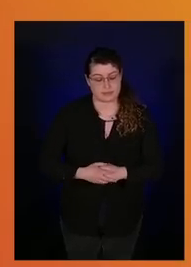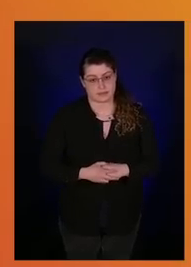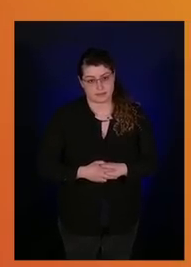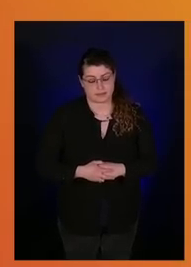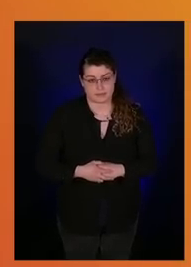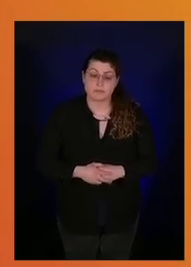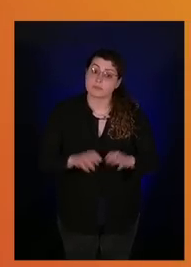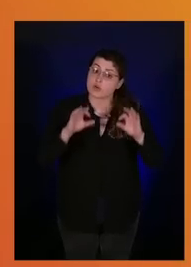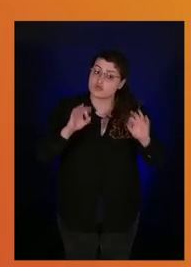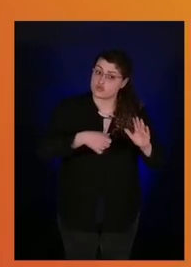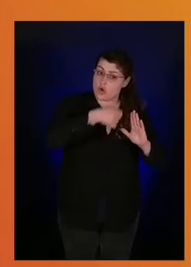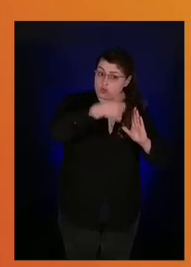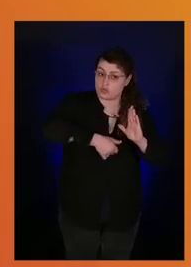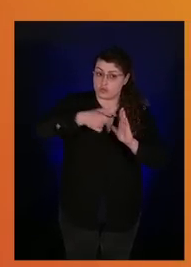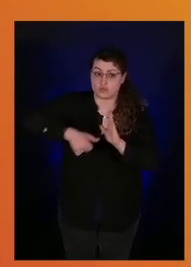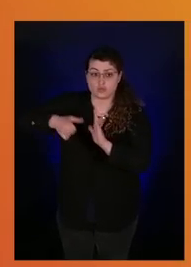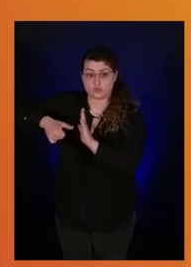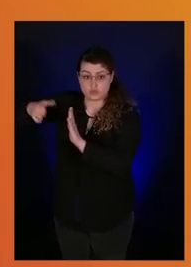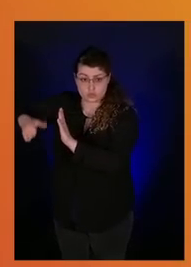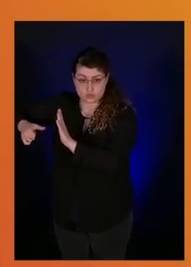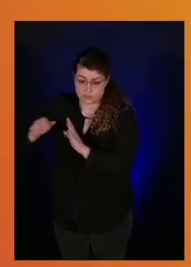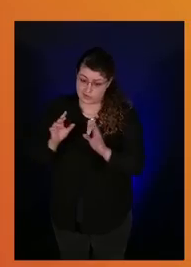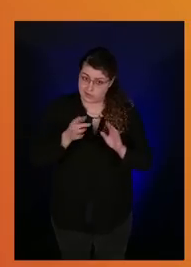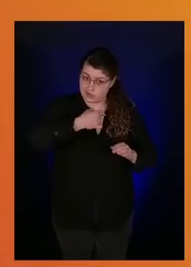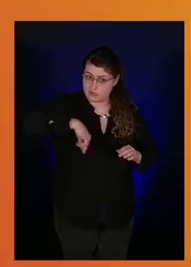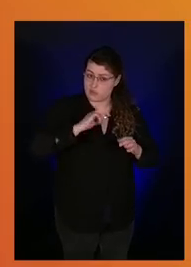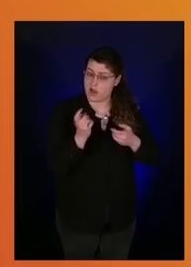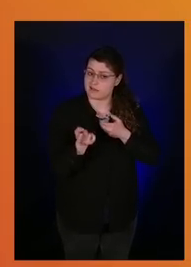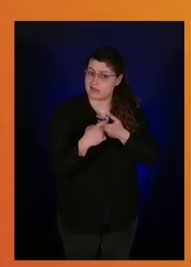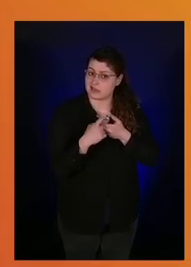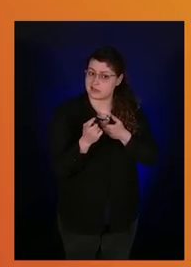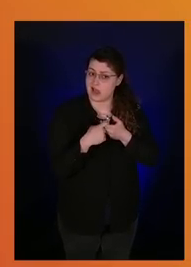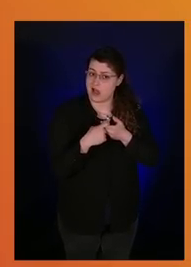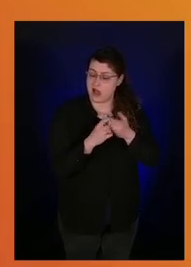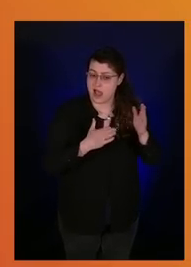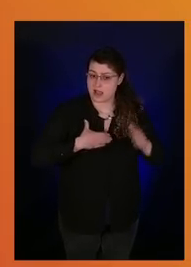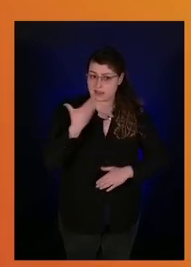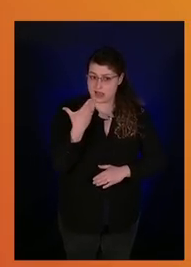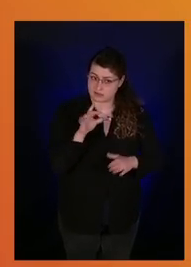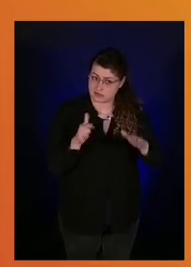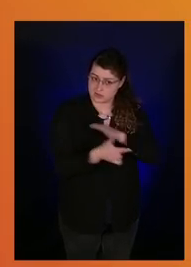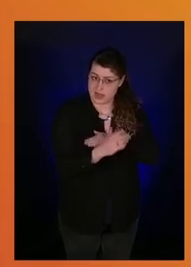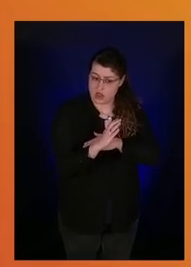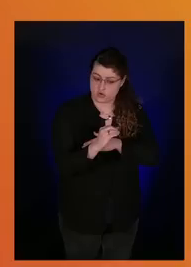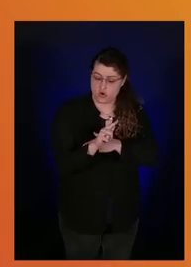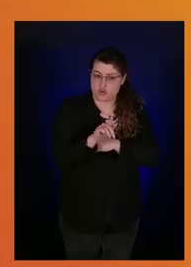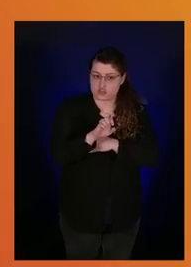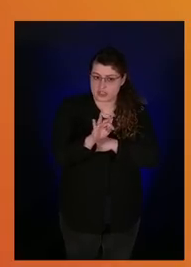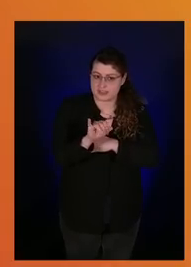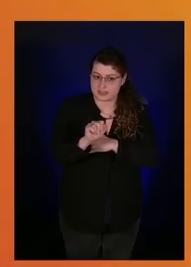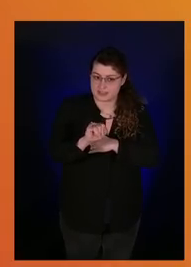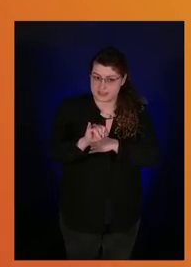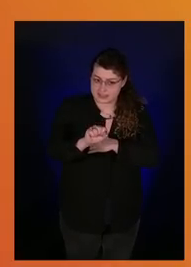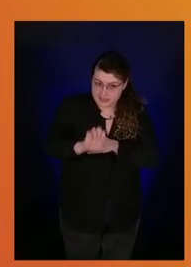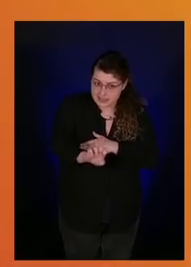En effet, chaque mois, la vie syndicale, via le système Cogétise, est en mesure de nous